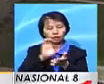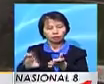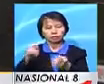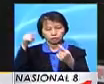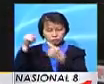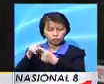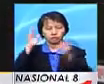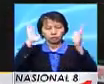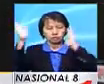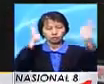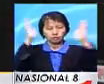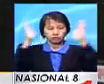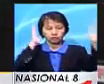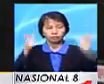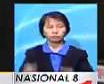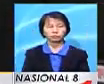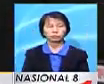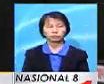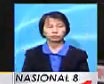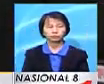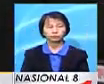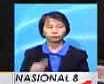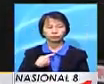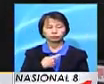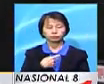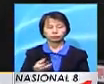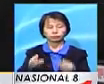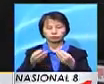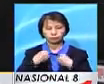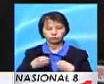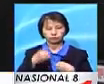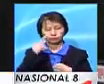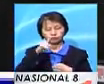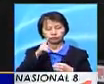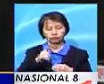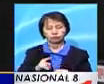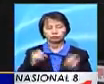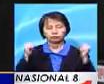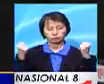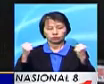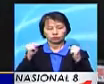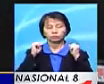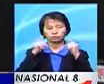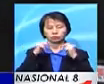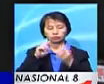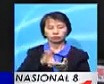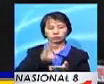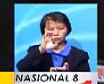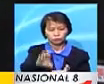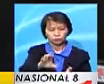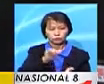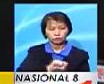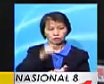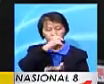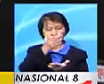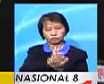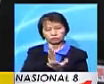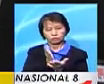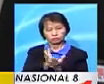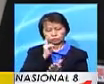negara ini. We are given a strong emphasis on the private investment expansion, and therefore that's why I said the budget should address